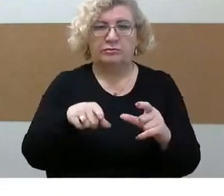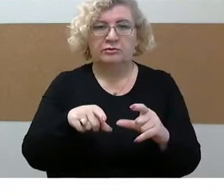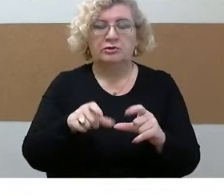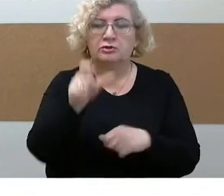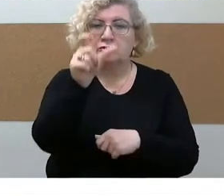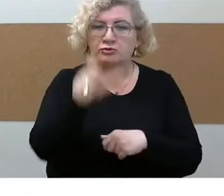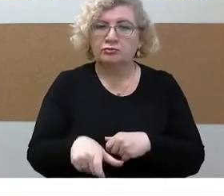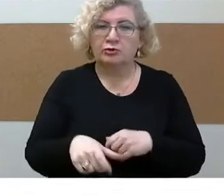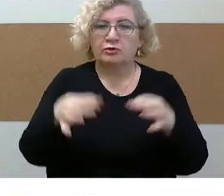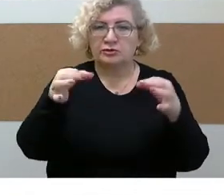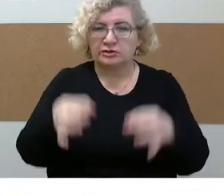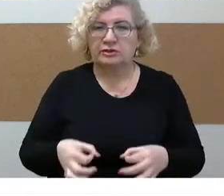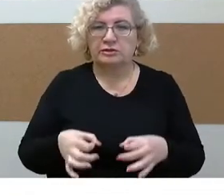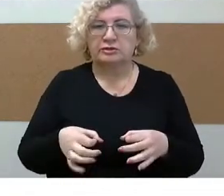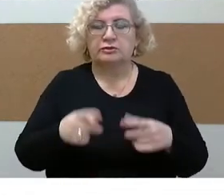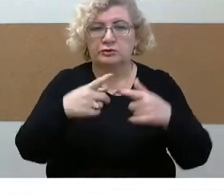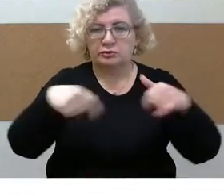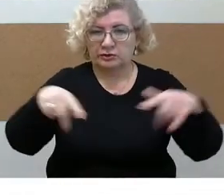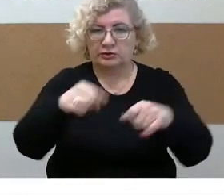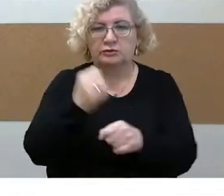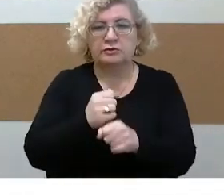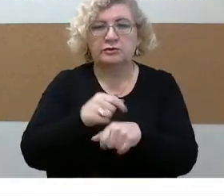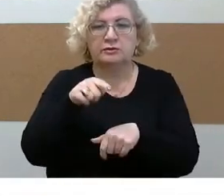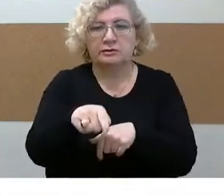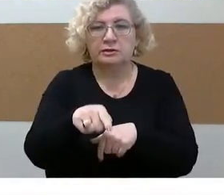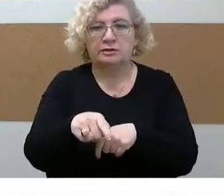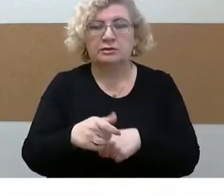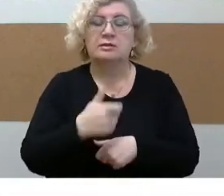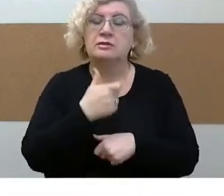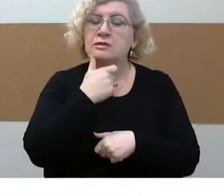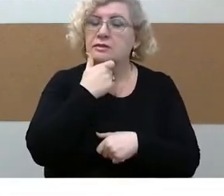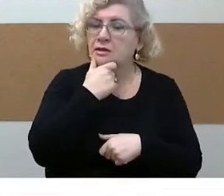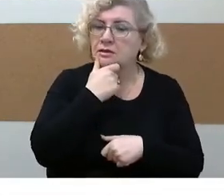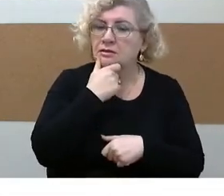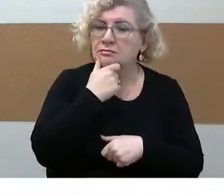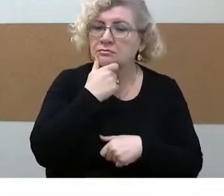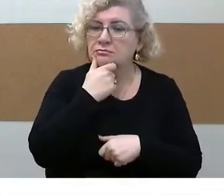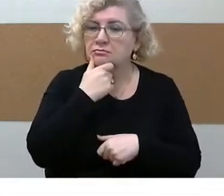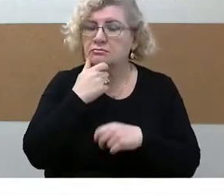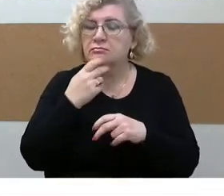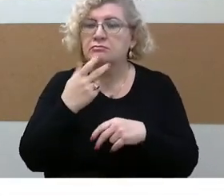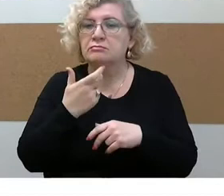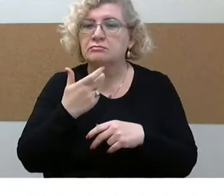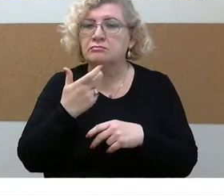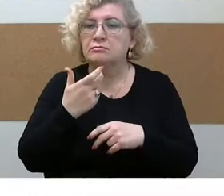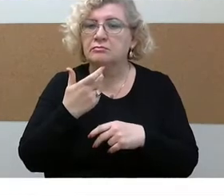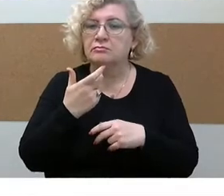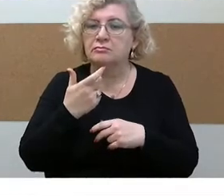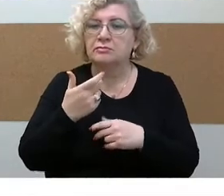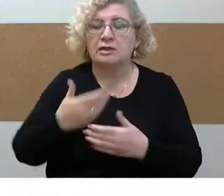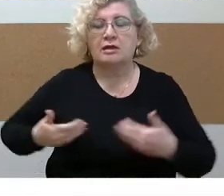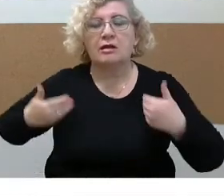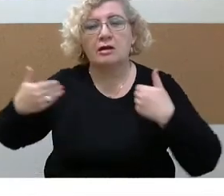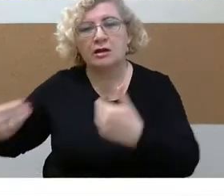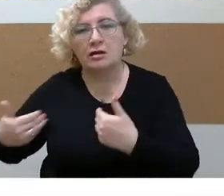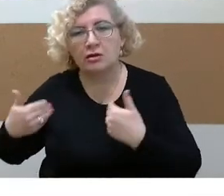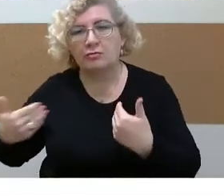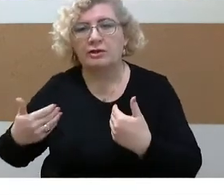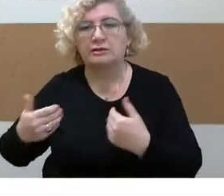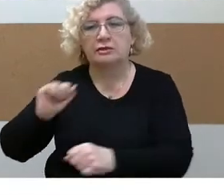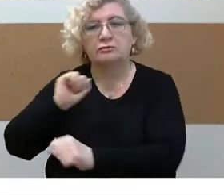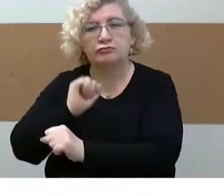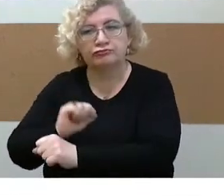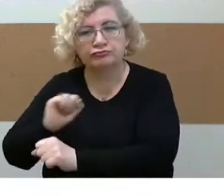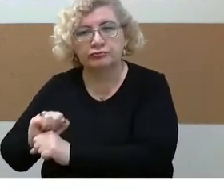skyrius, kur dirba keli darbuotojai, turi, reiškia, stebėti ir teikti prevencinės rekomendacijas žmogaus teisų